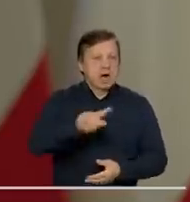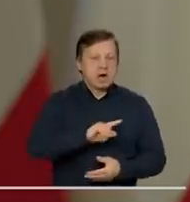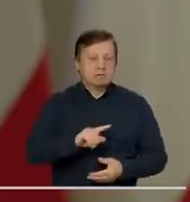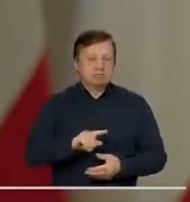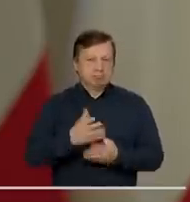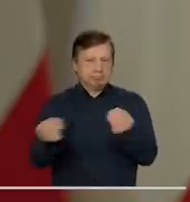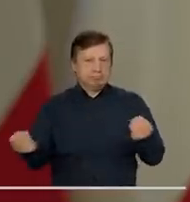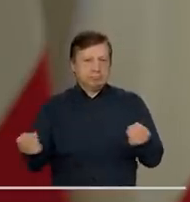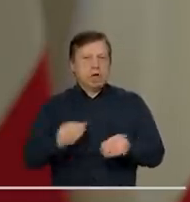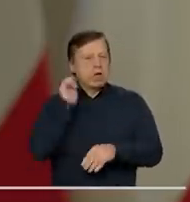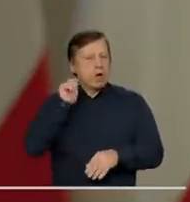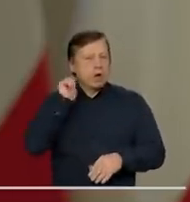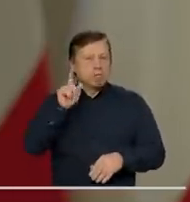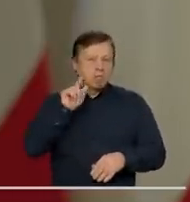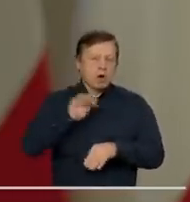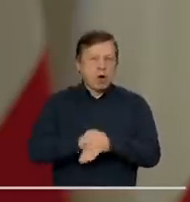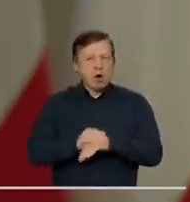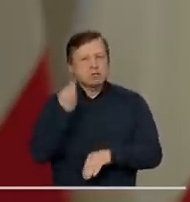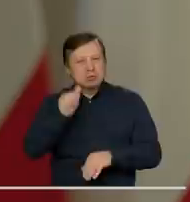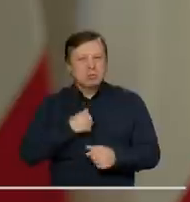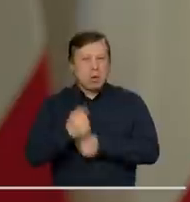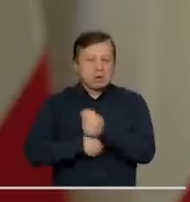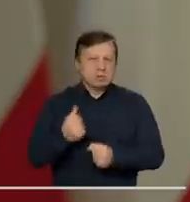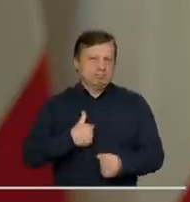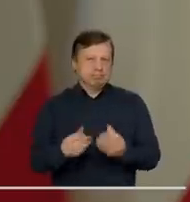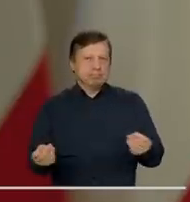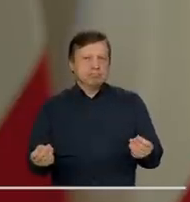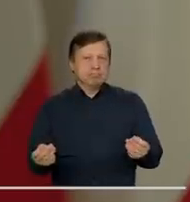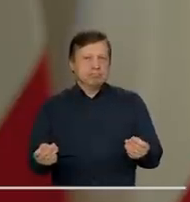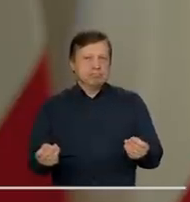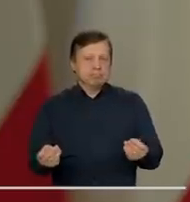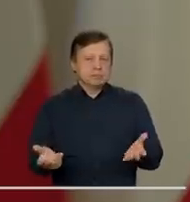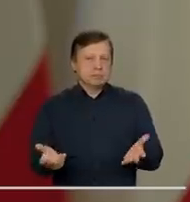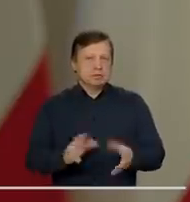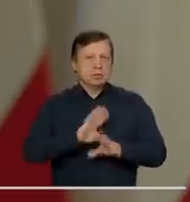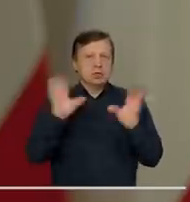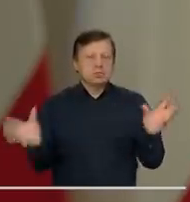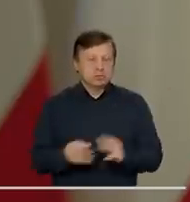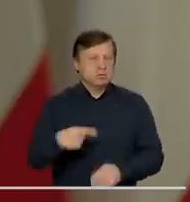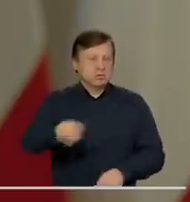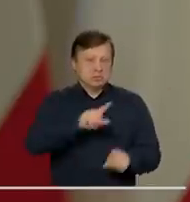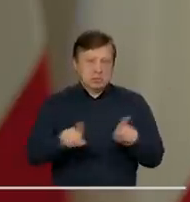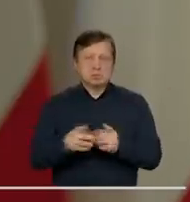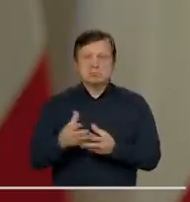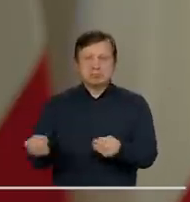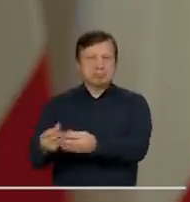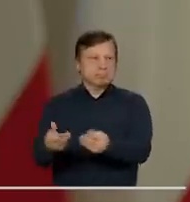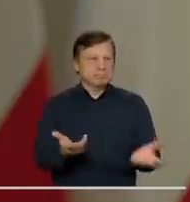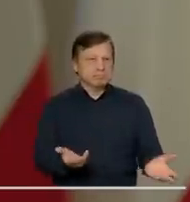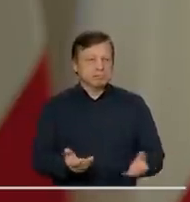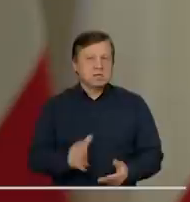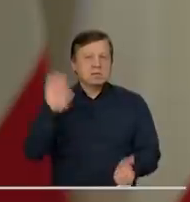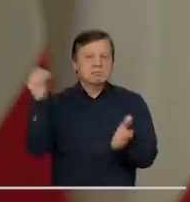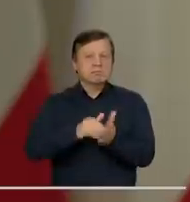druhów, koleżanki i kolegów, z którymi na co dzień pracowałem. Wszyscy utraciliśmy. W